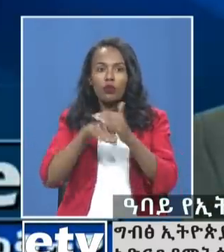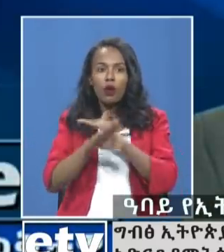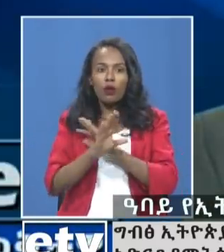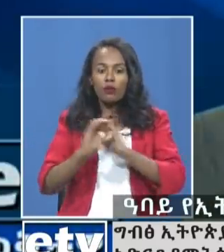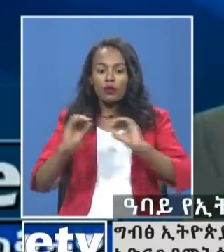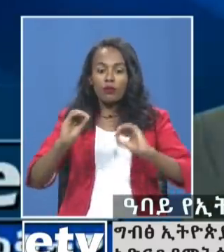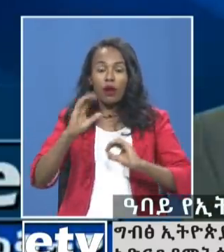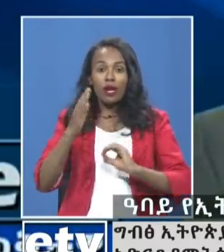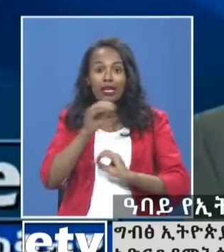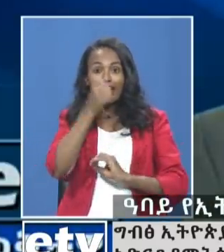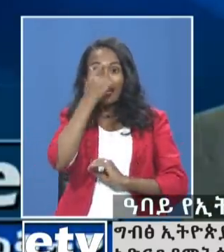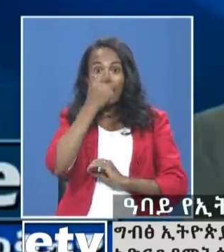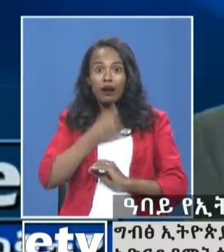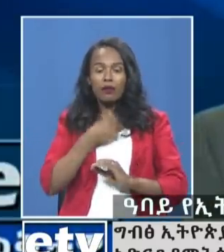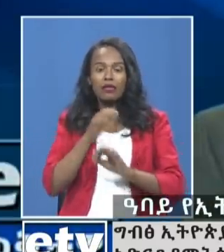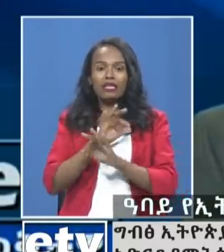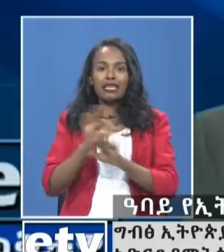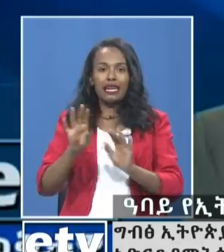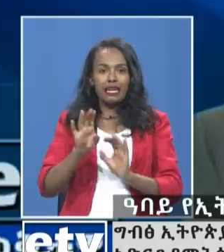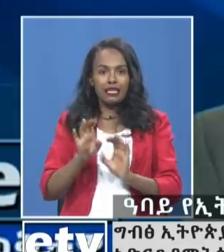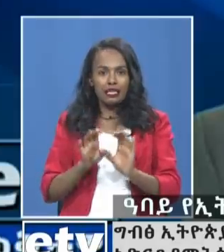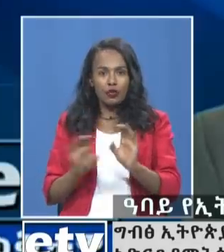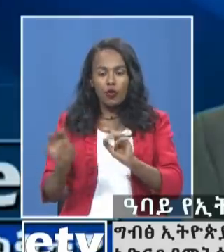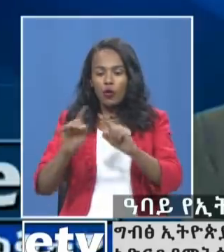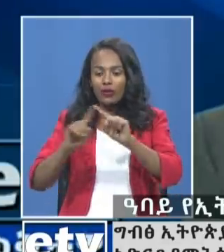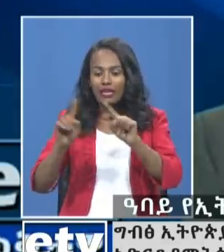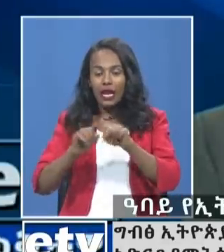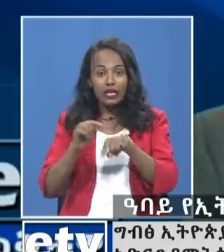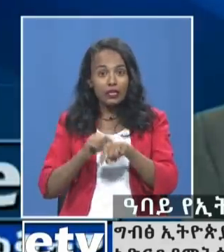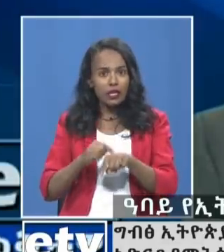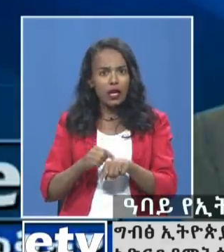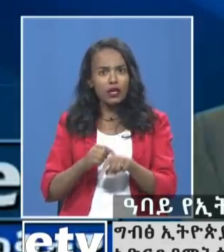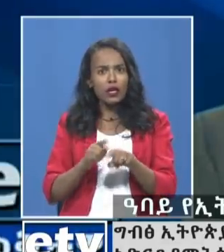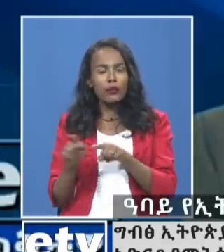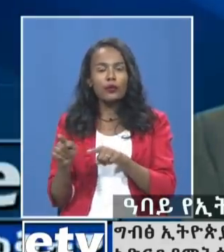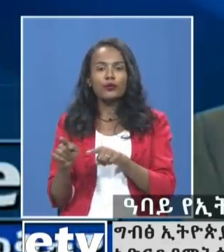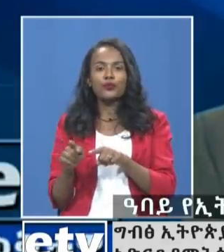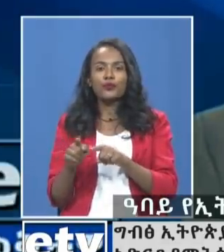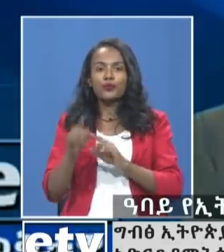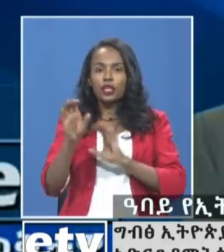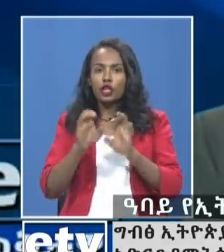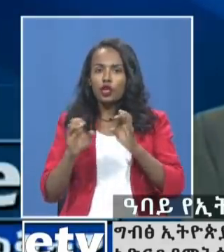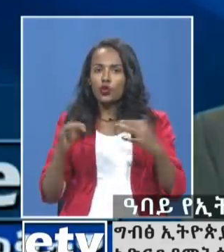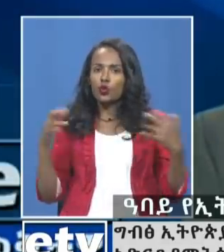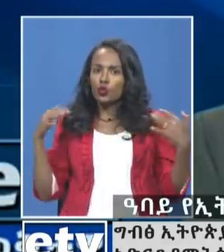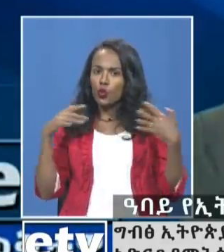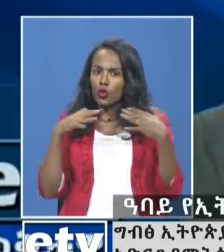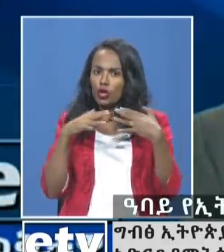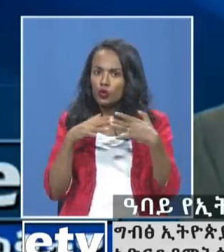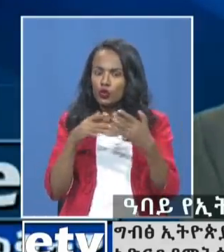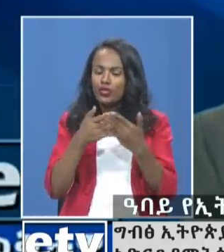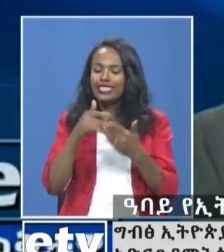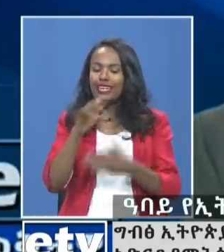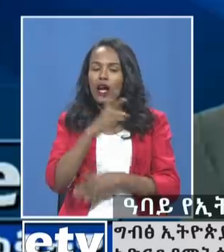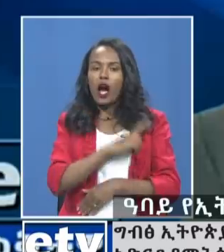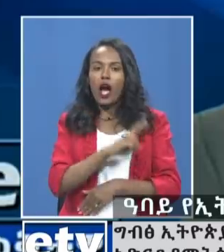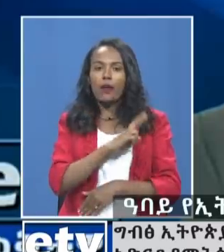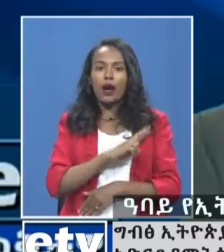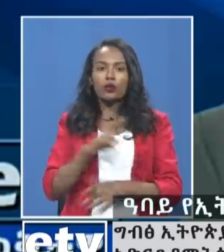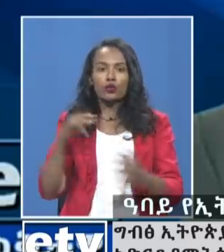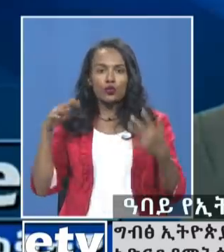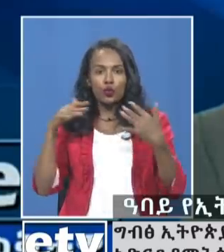አይነት ሌላ እምነት እንደሌለ ተደርጎ በተለያየ ጊዜ ደግሞ የተደረጉ ጦርነቶችን እንደ ሃይማኖት